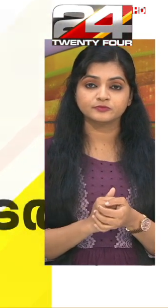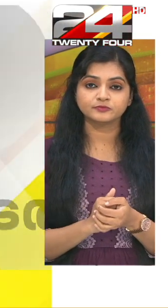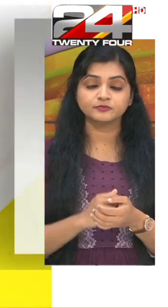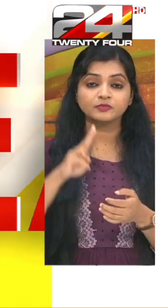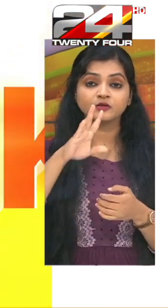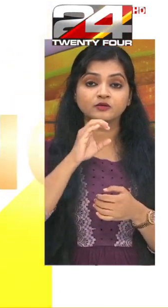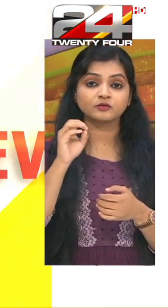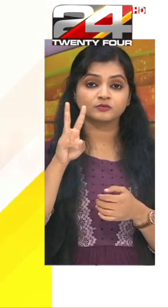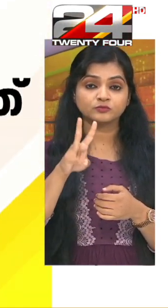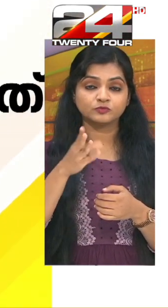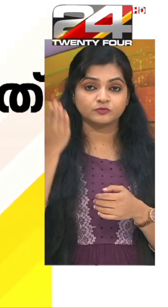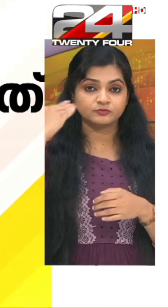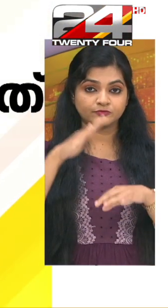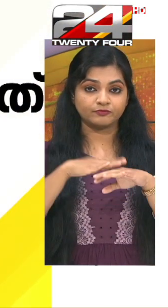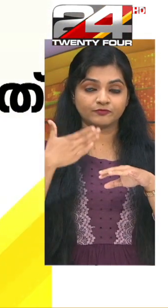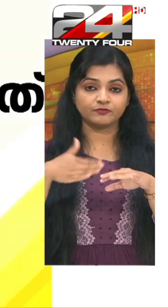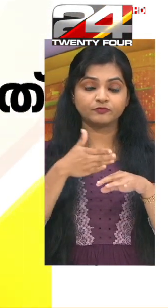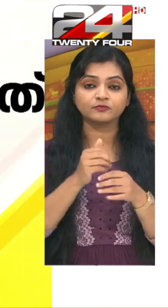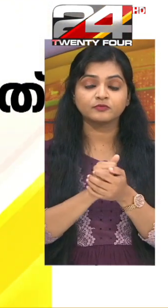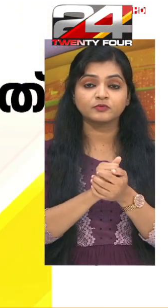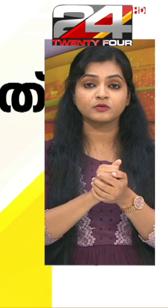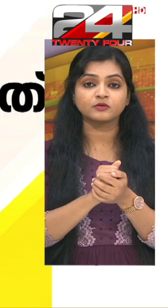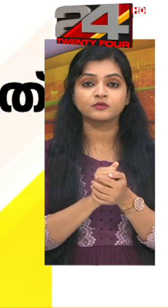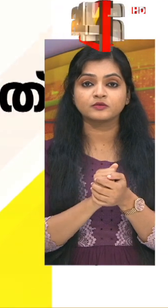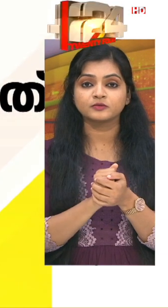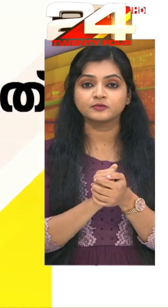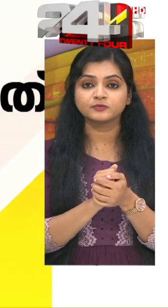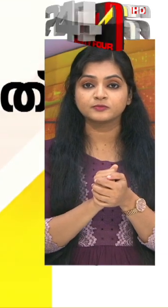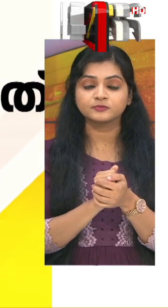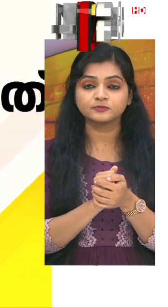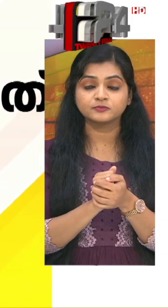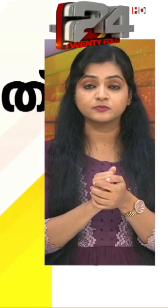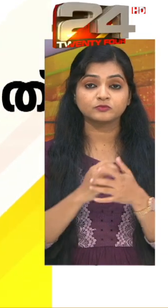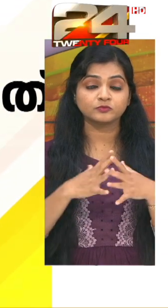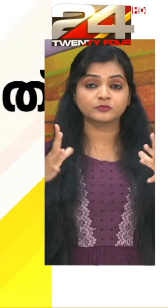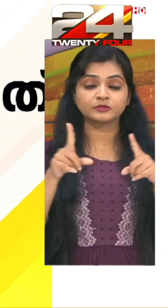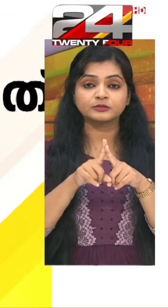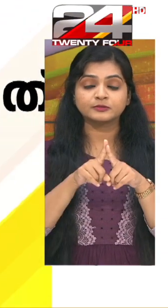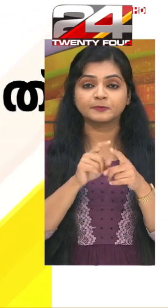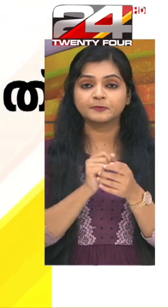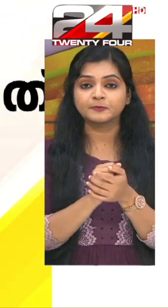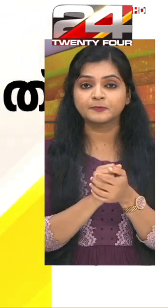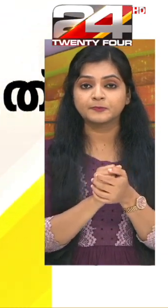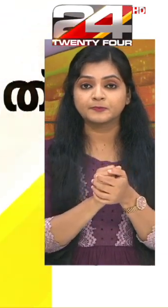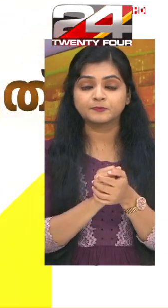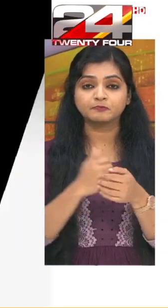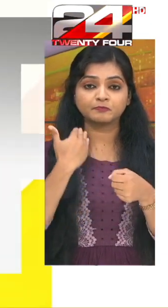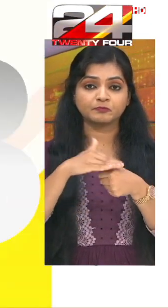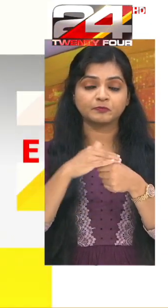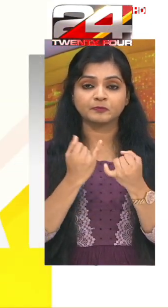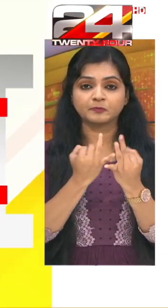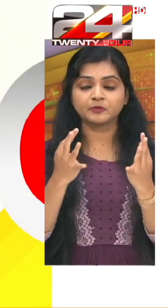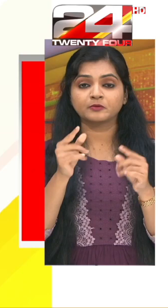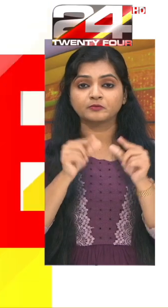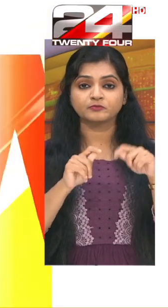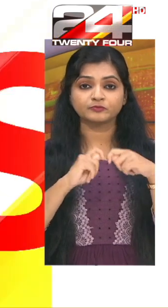2003 സംഭവിച്ച ഈ അത്യന്തം ഏറ്റവും രൂക്ഷമായിട്ടുള്ള ഒരു കൂട്ടക്കൊലയായിരുന്നു ഇത്. ലോകത്തെ